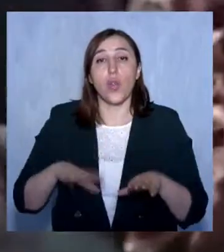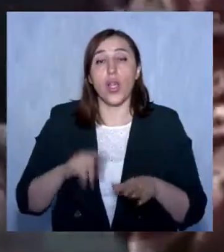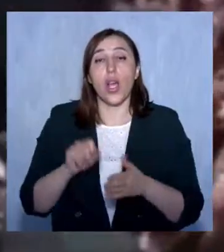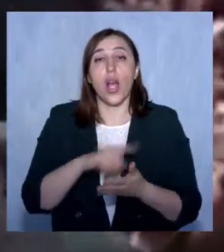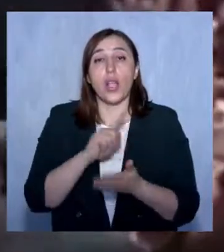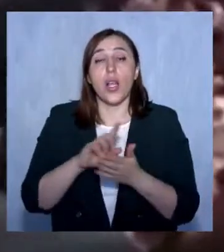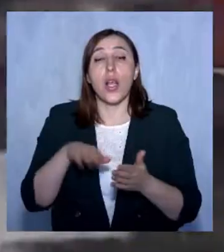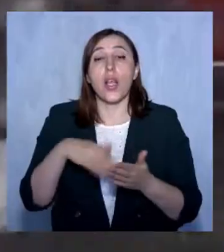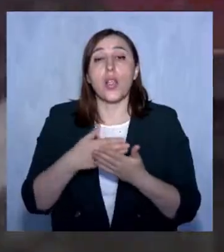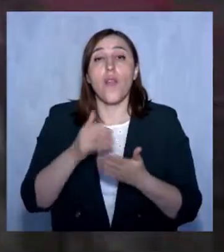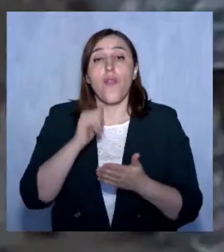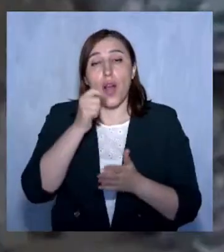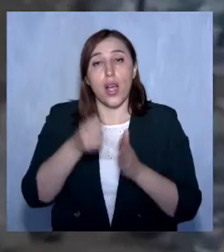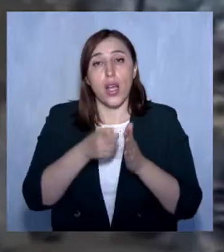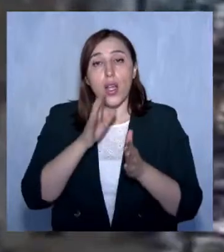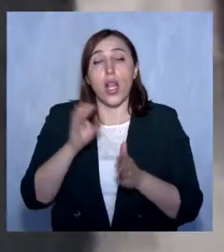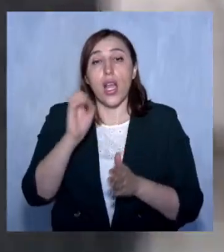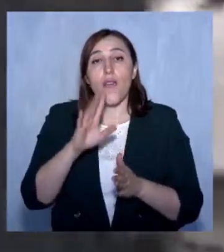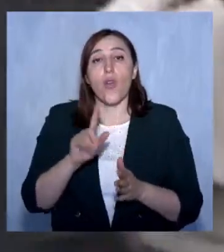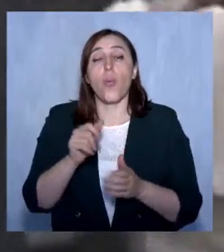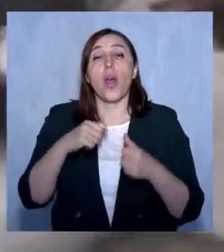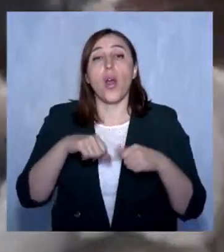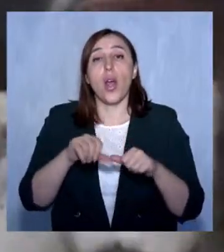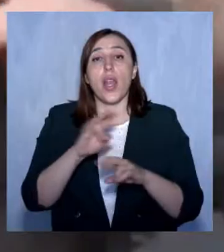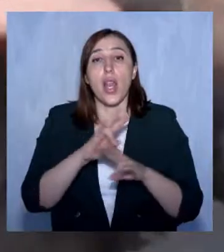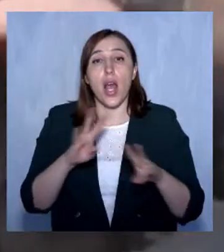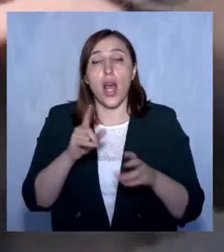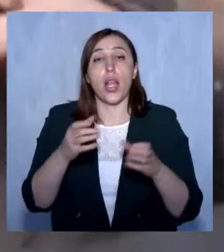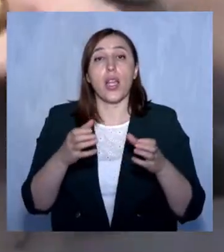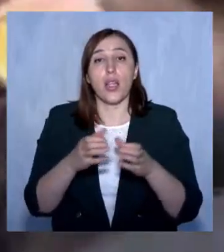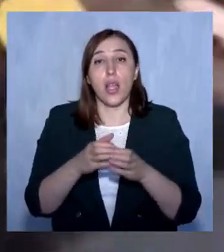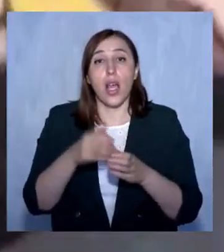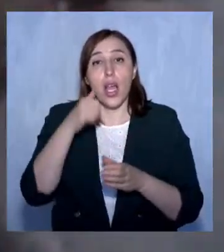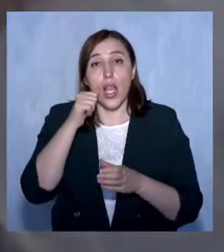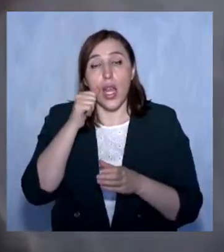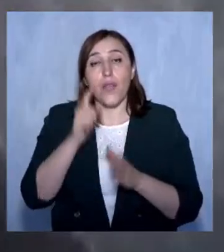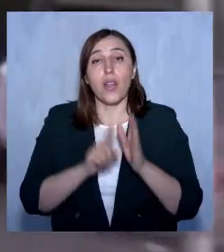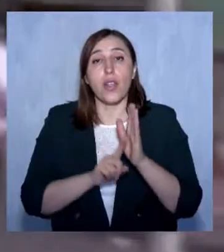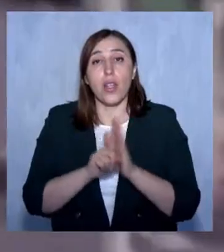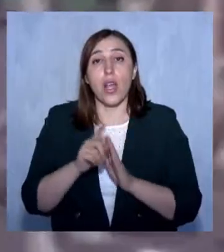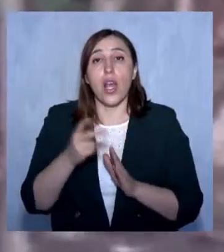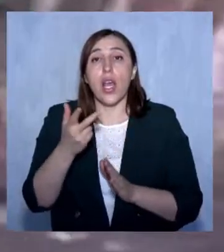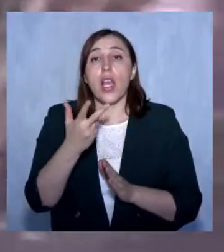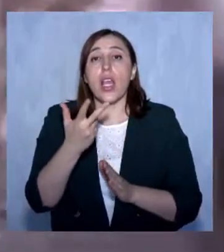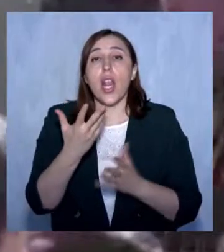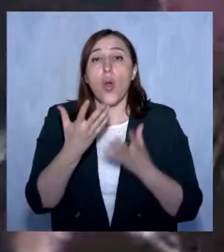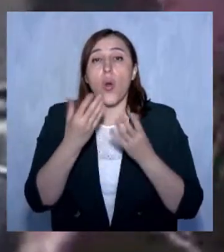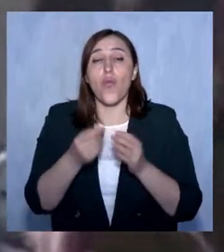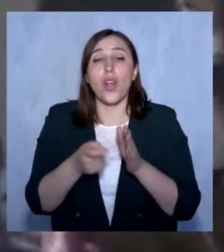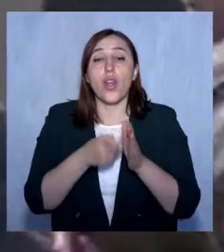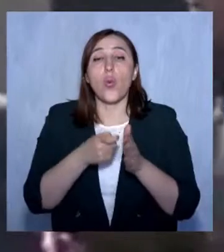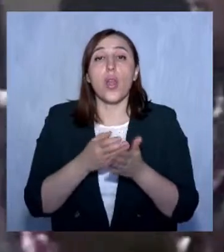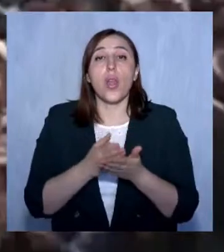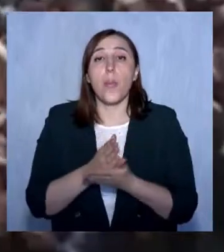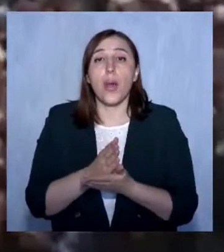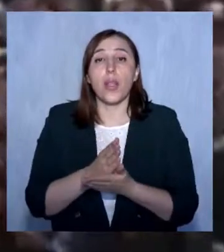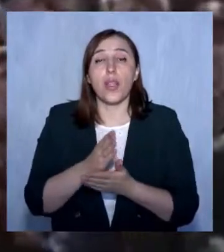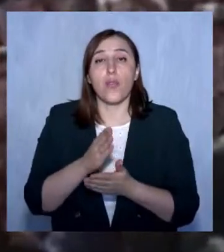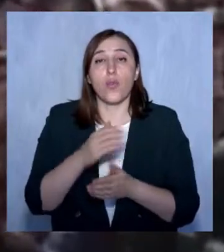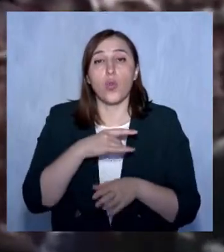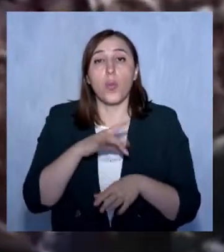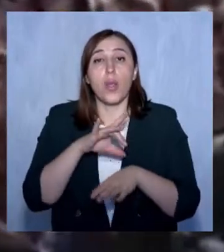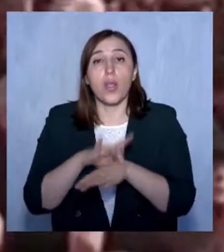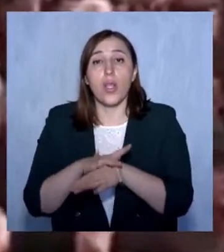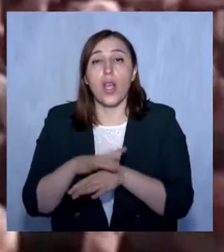այս հարցը մինչ է վաղը կննելու է եվրոպայի խողորդի նախարարների կոմիտ Երեկվանից մեկնարկած երորա կննության նպատակն է պարզել, թե